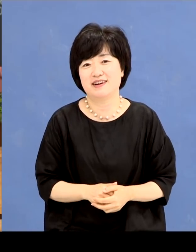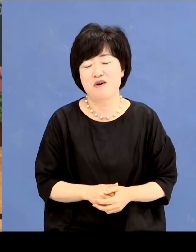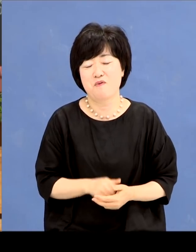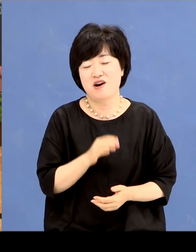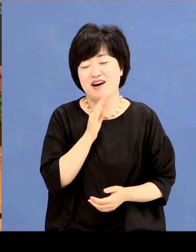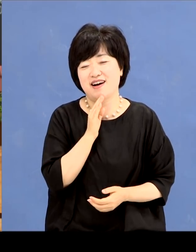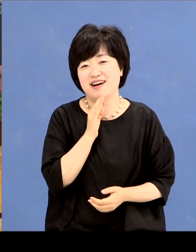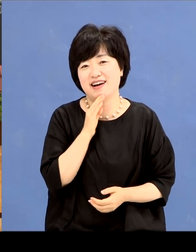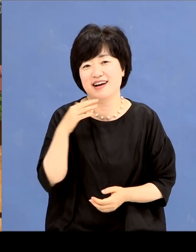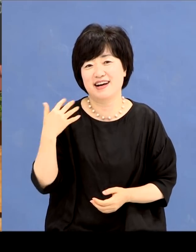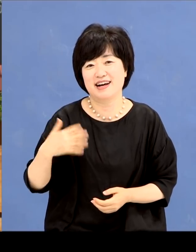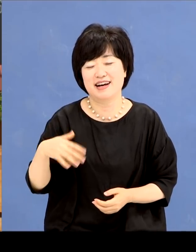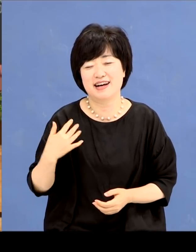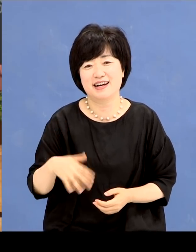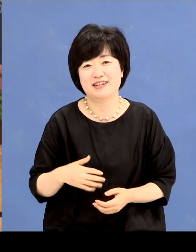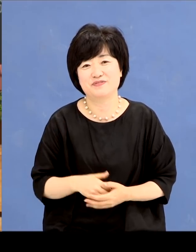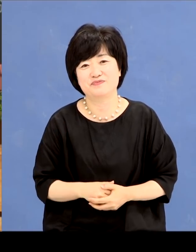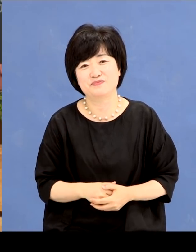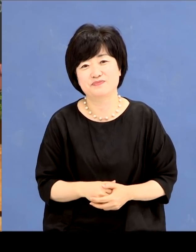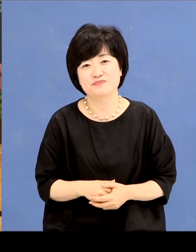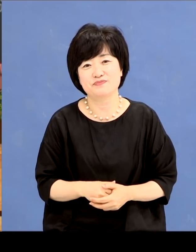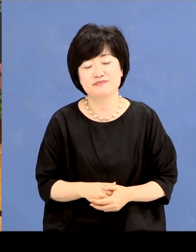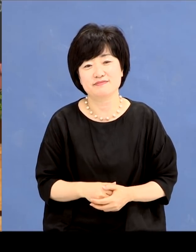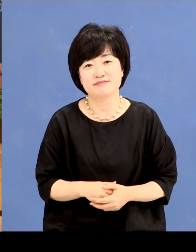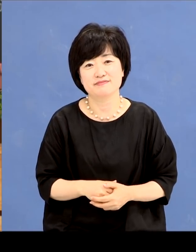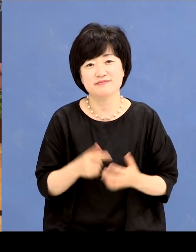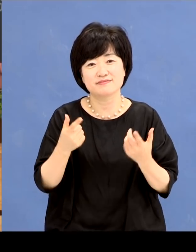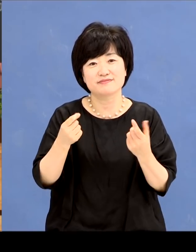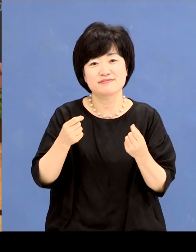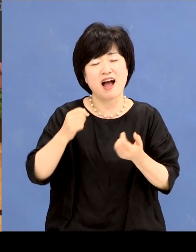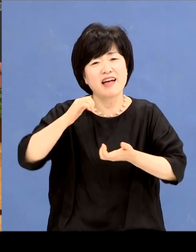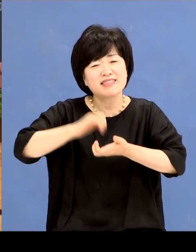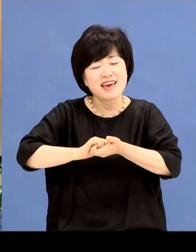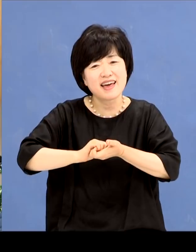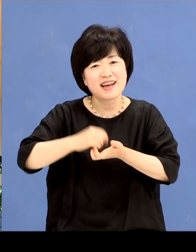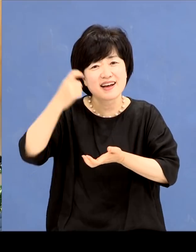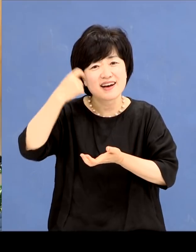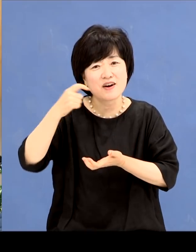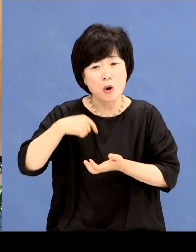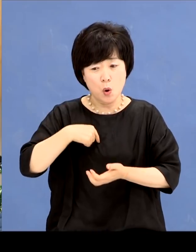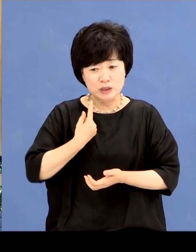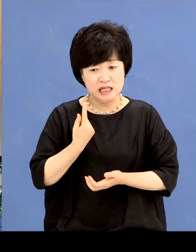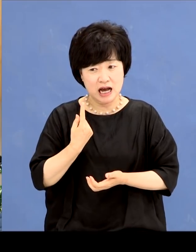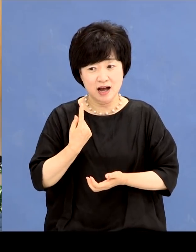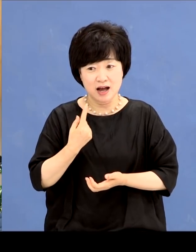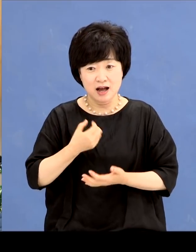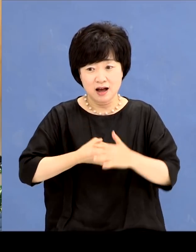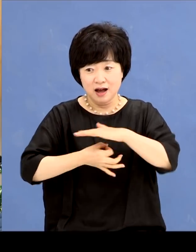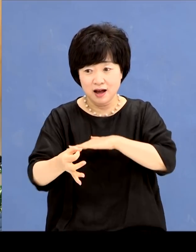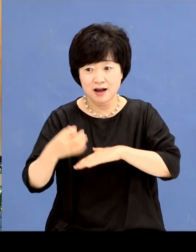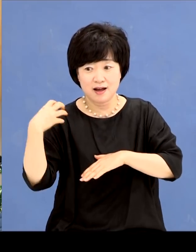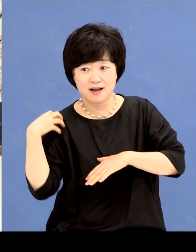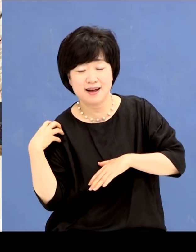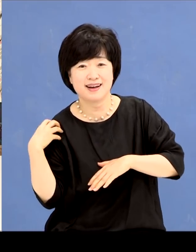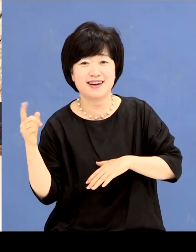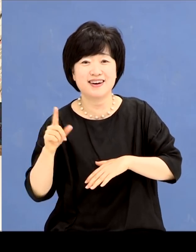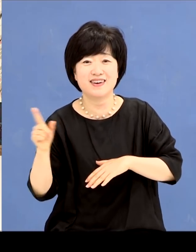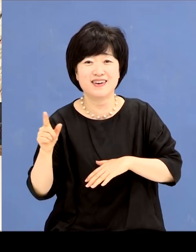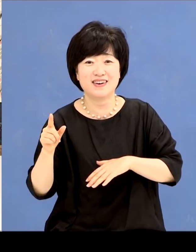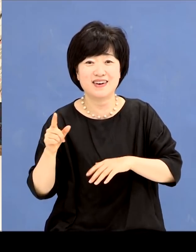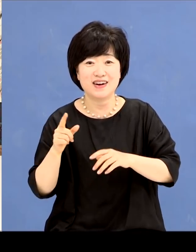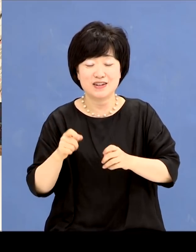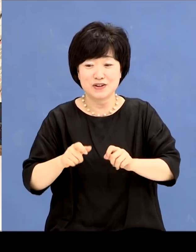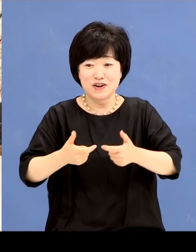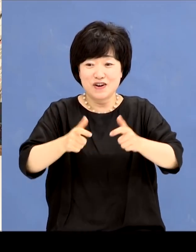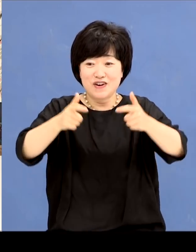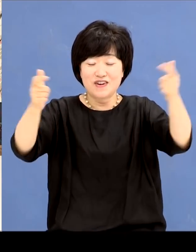이야, 대단한데요. 아. 그래도 혼자 이런 사역을 하다 보면 좀 한계 느낄 때가 있을 것 같은데 혼자 감당하기가 어렵잖아요. 자꾸 그렇죠. 커질 것 같아요.